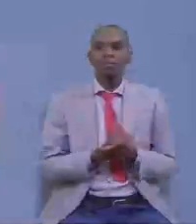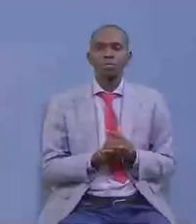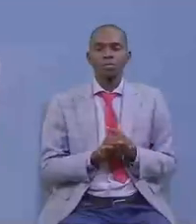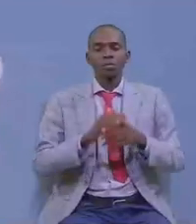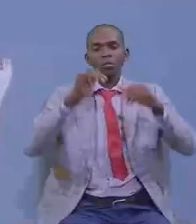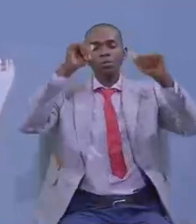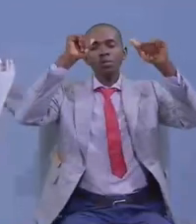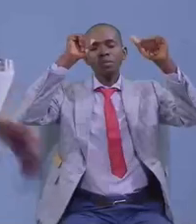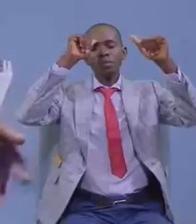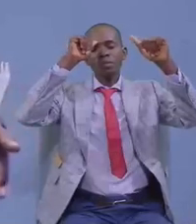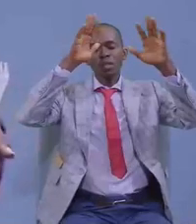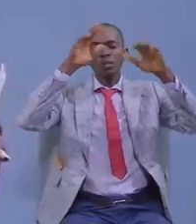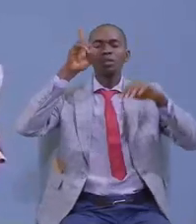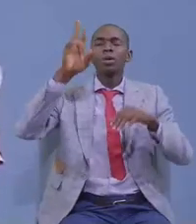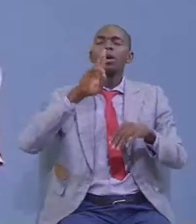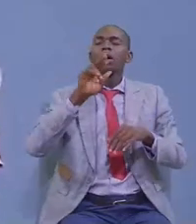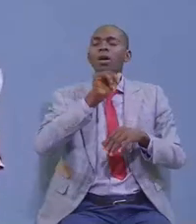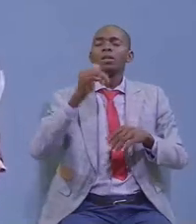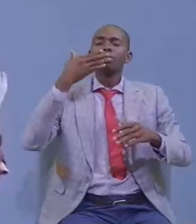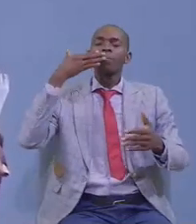Père, tu es un bon Dieu.